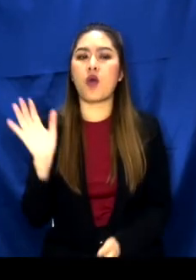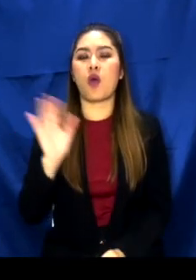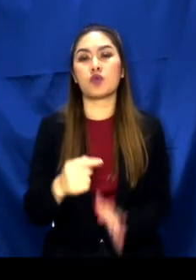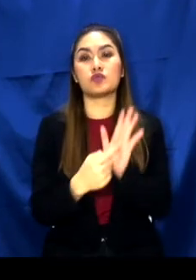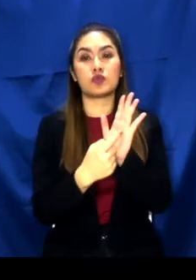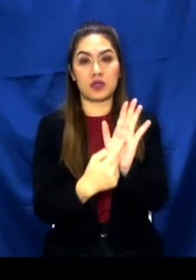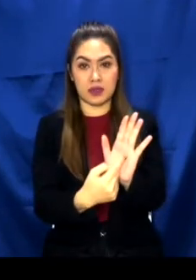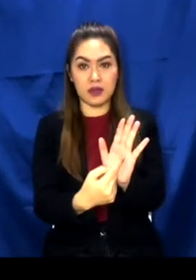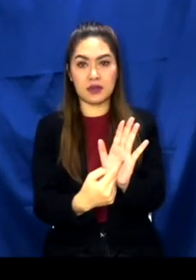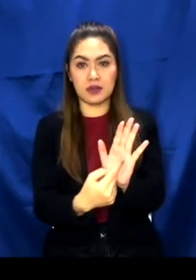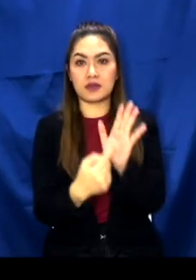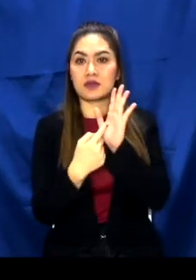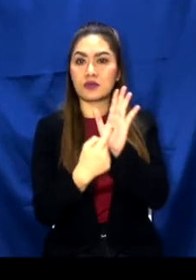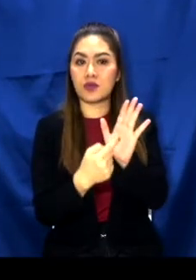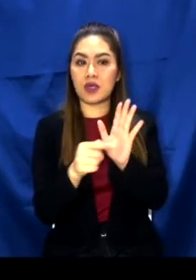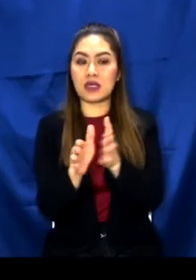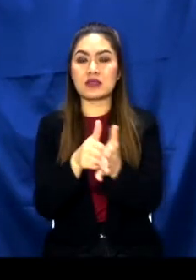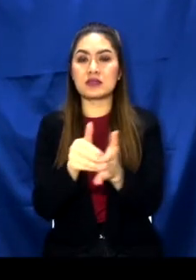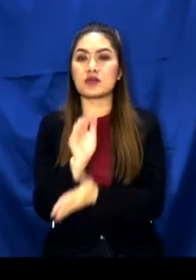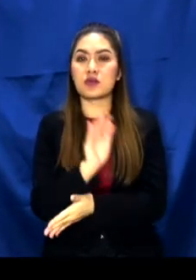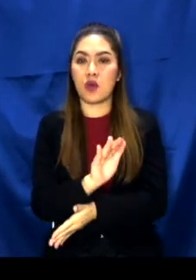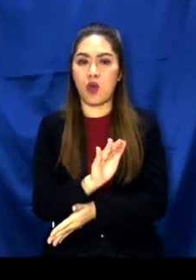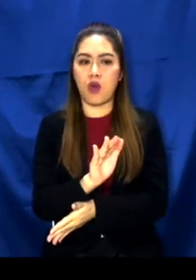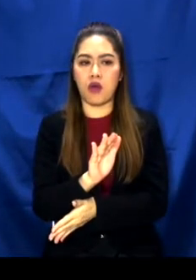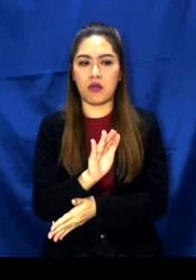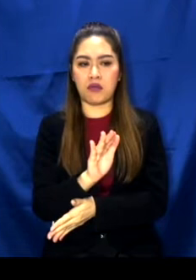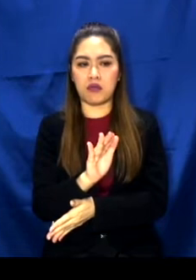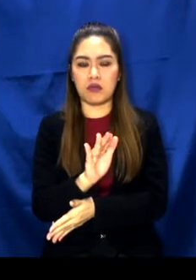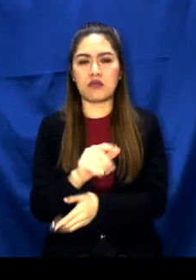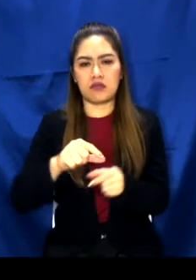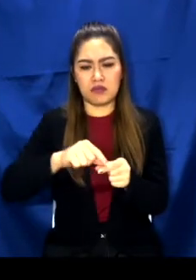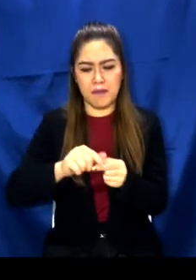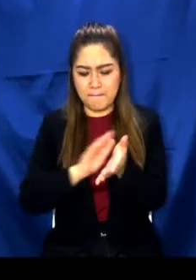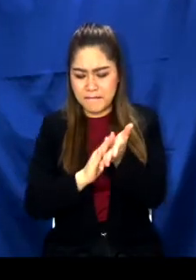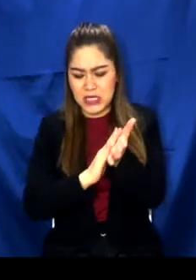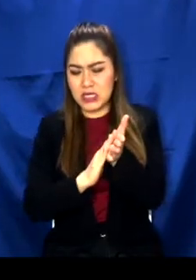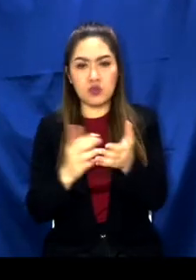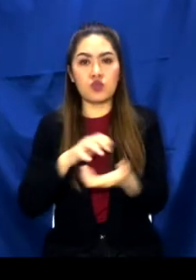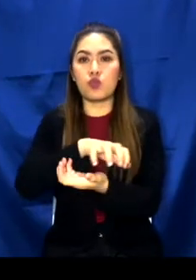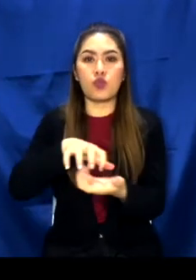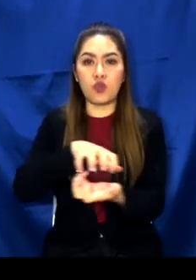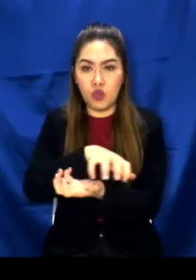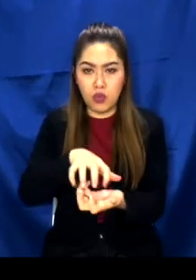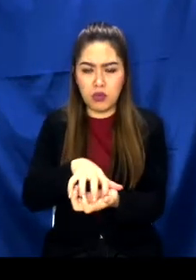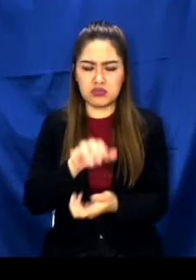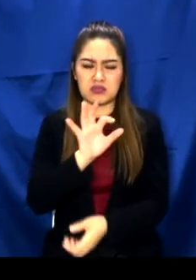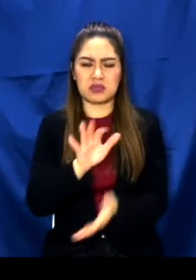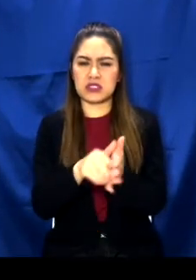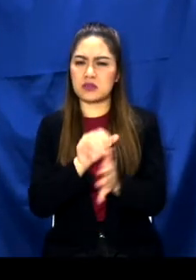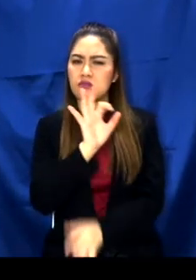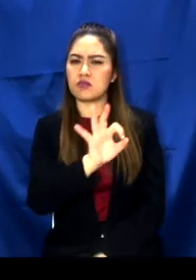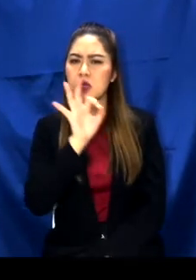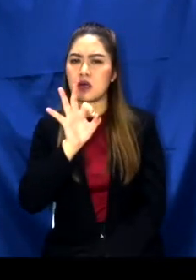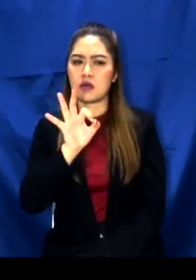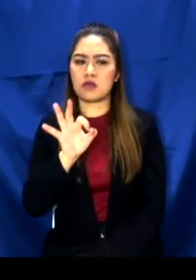างอันเนี้ยสีเขาอะลงในพื้นไม่ใช่ลงในสโตกเพราะว่าแล้วพอเรามาดูดสีปุ๊บเนี่ยมันกลายเป็นว่า